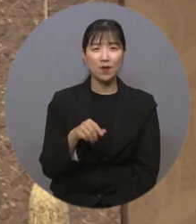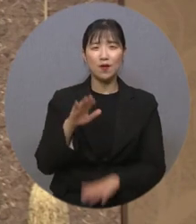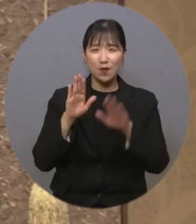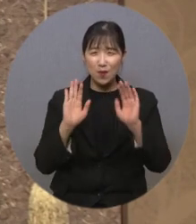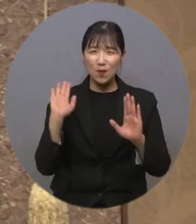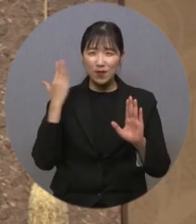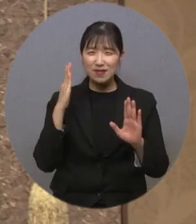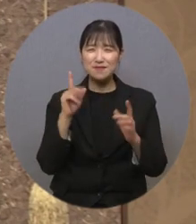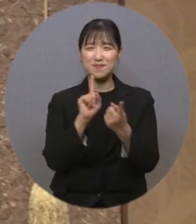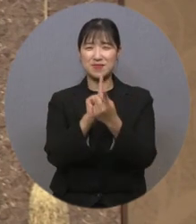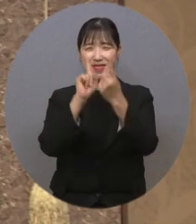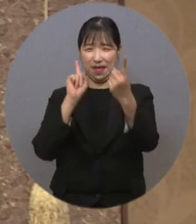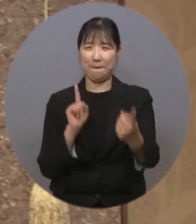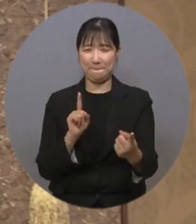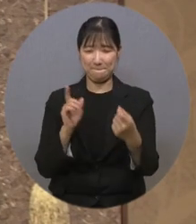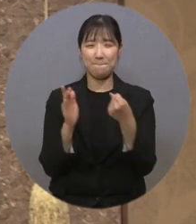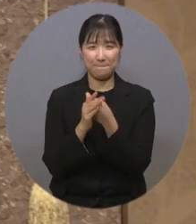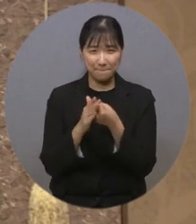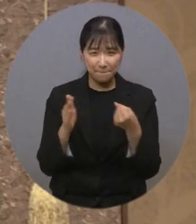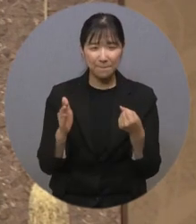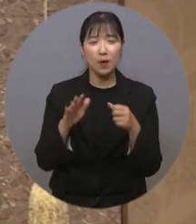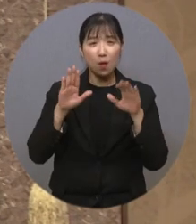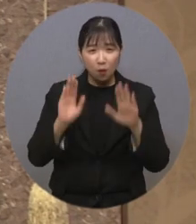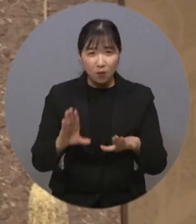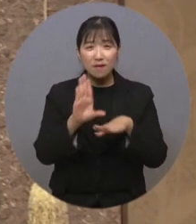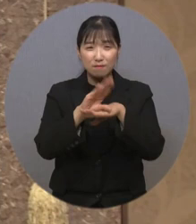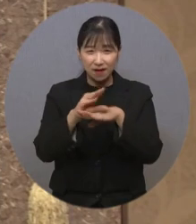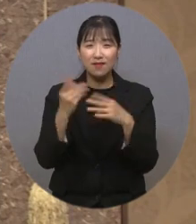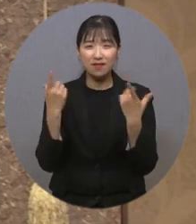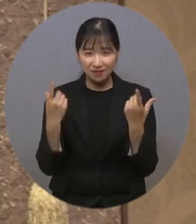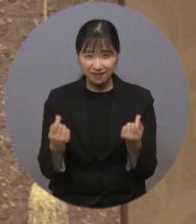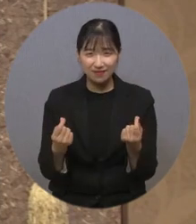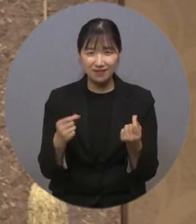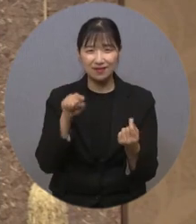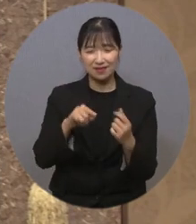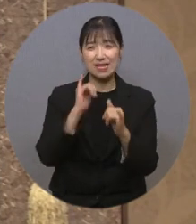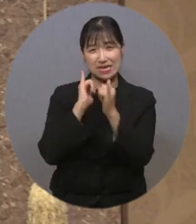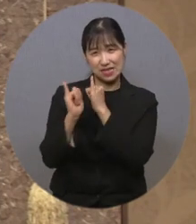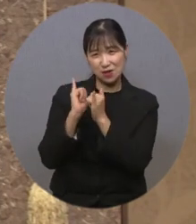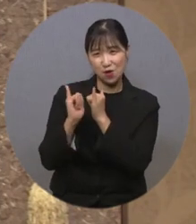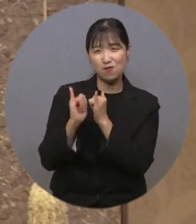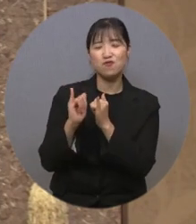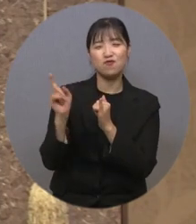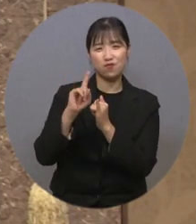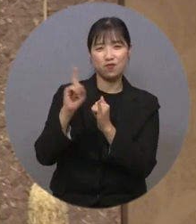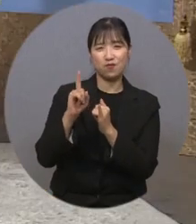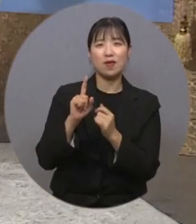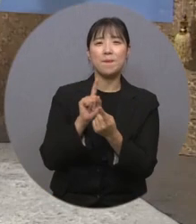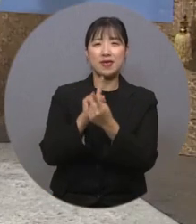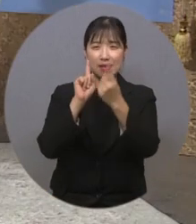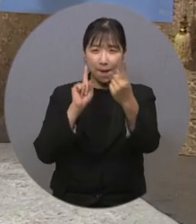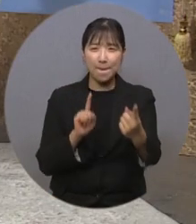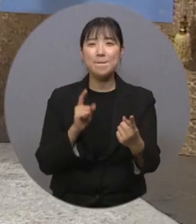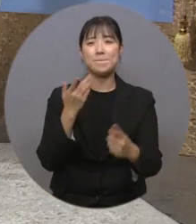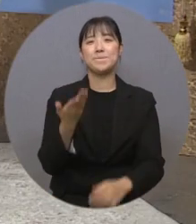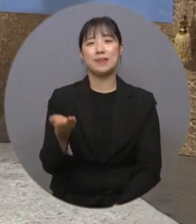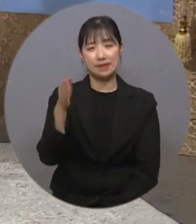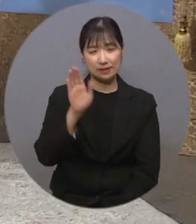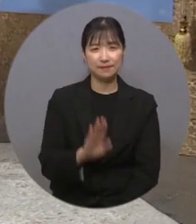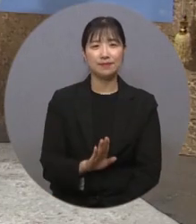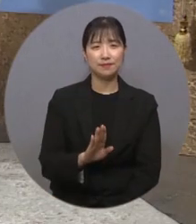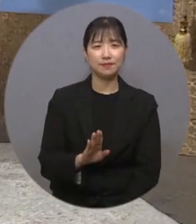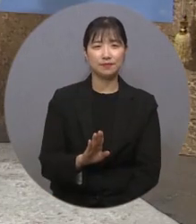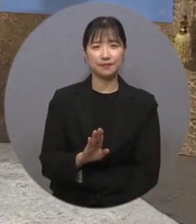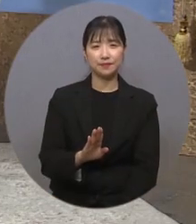비대면 아닙니까? 그렇죠. 요즘 같은 오늘 이제 방송도 마찬가지죠. 이런 인터뷰를 통해 가지고 비대면이지만은